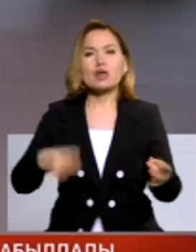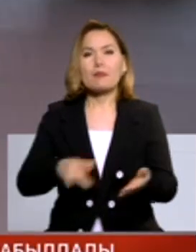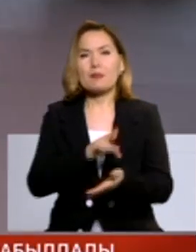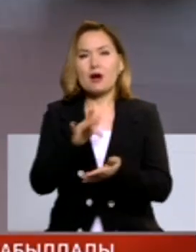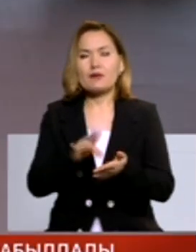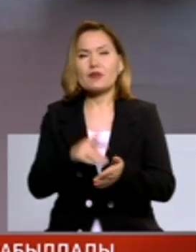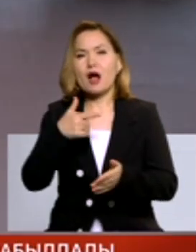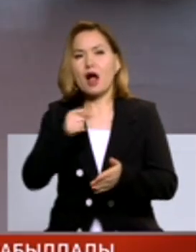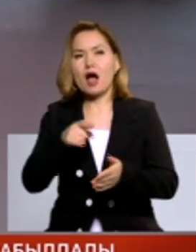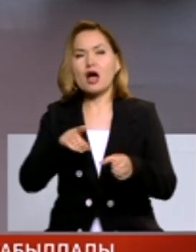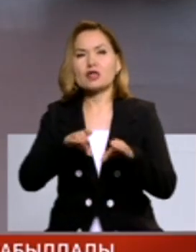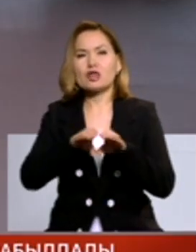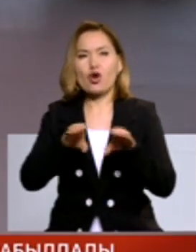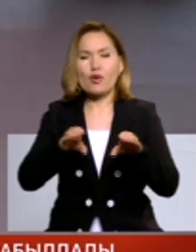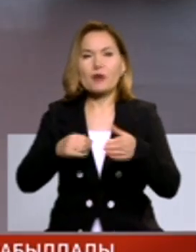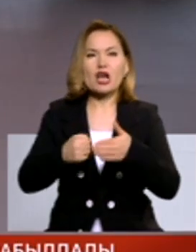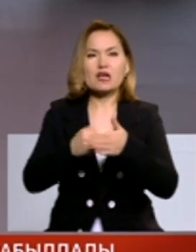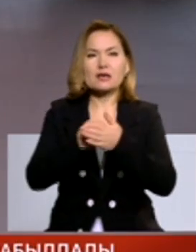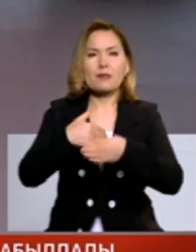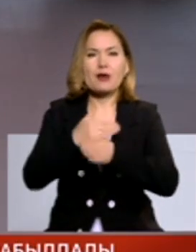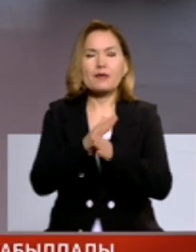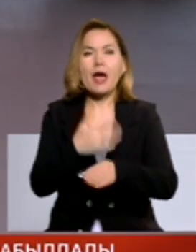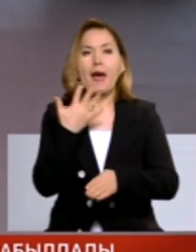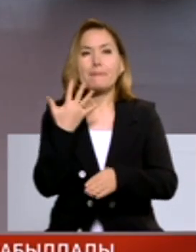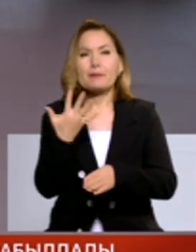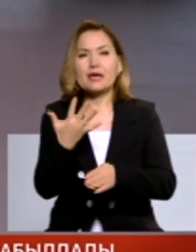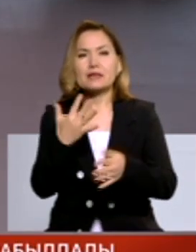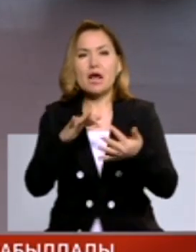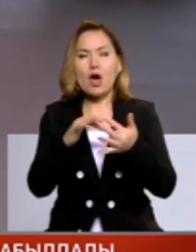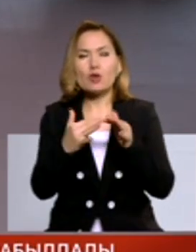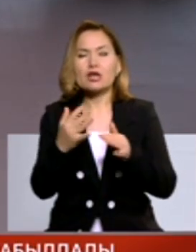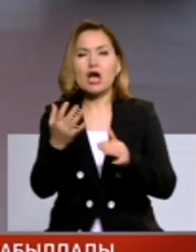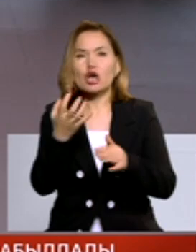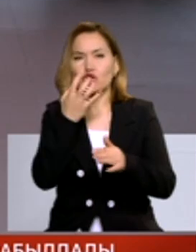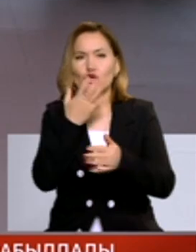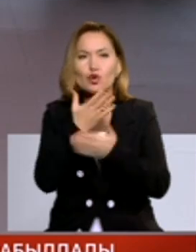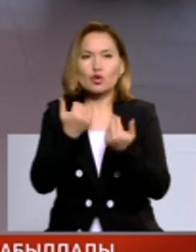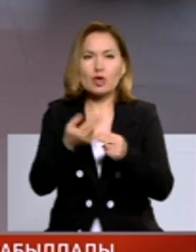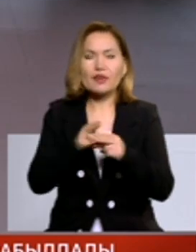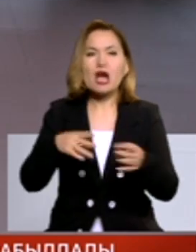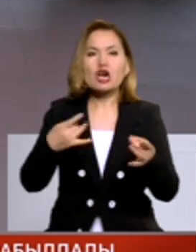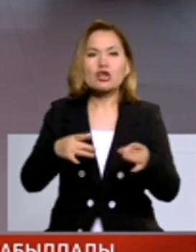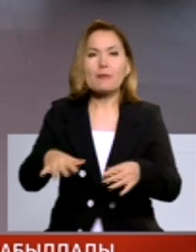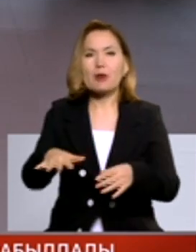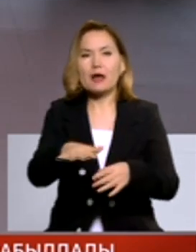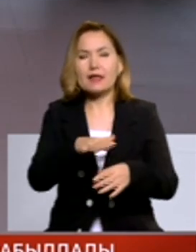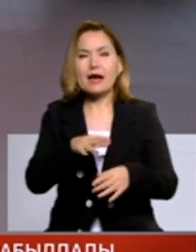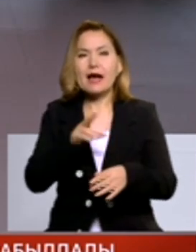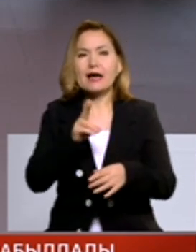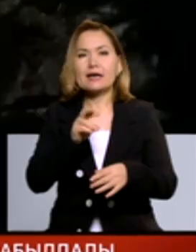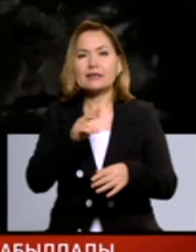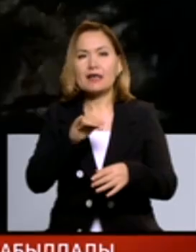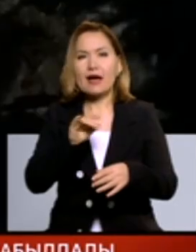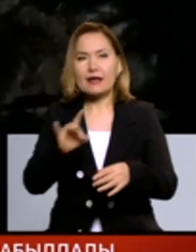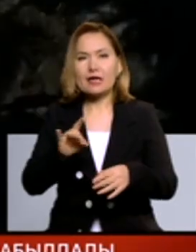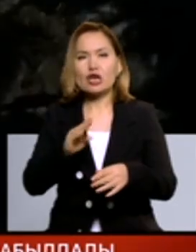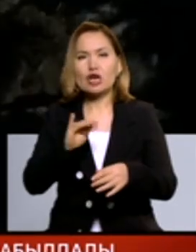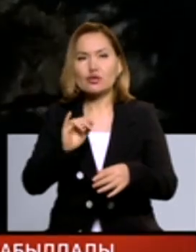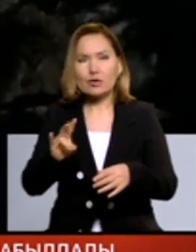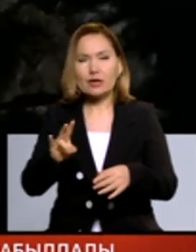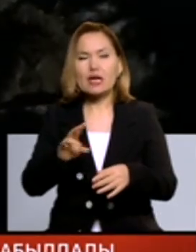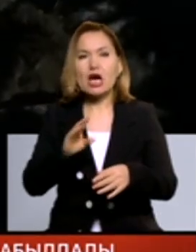Жамбылда газ құбыры қысымға шыдамай жарылып, 5 ауыл жылусыз отыр. Олардың қатарында Жамбыл ауданындағы Қызыл Қайнар,